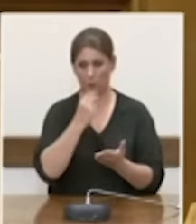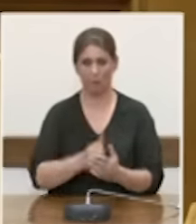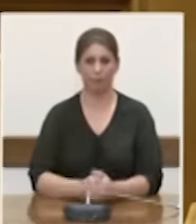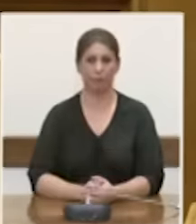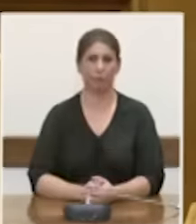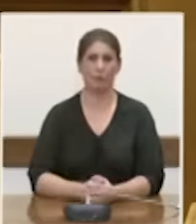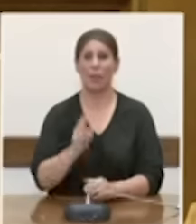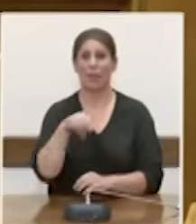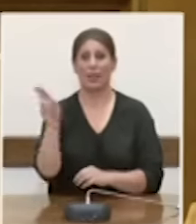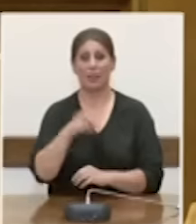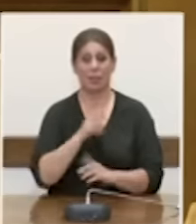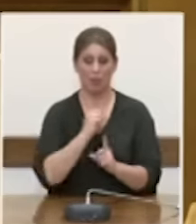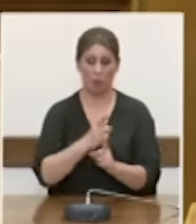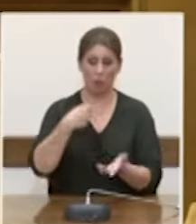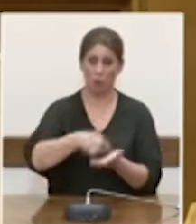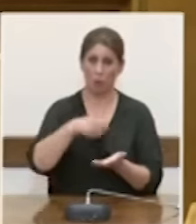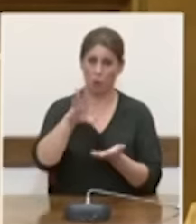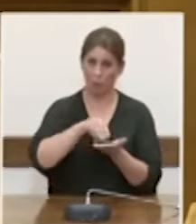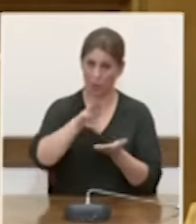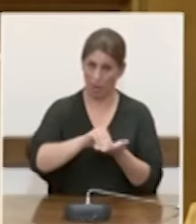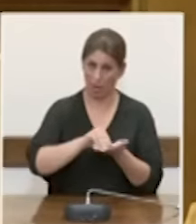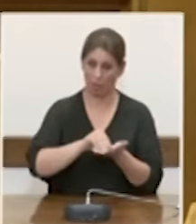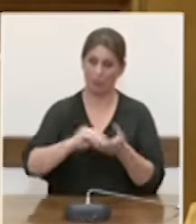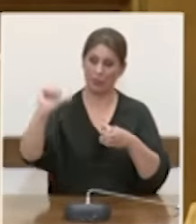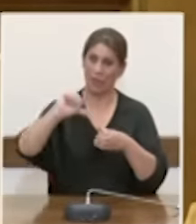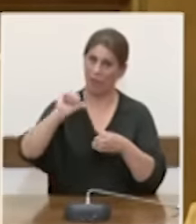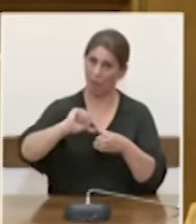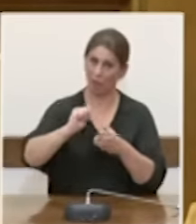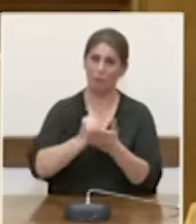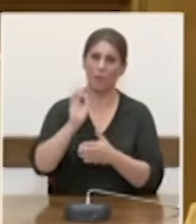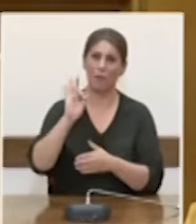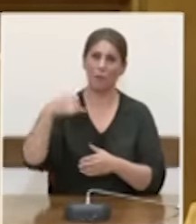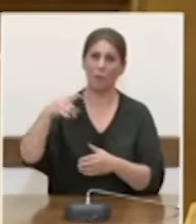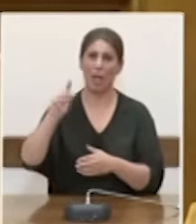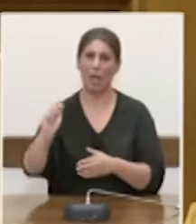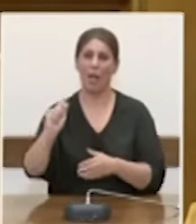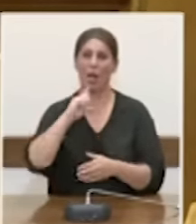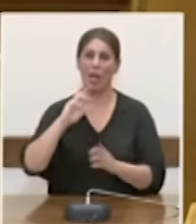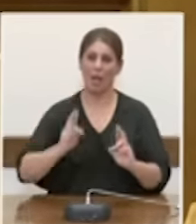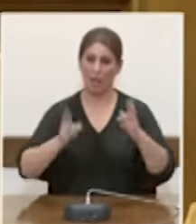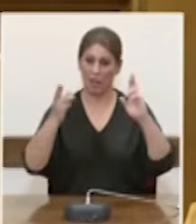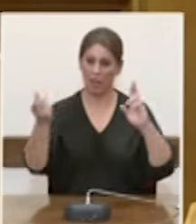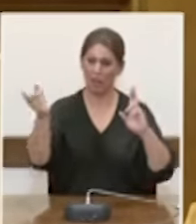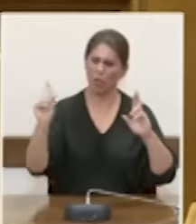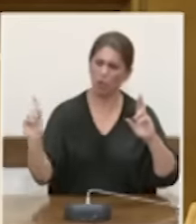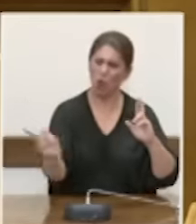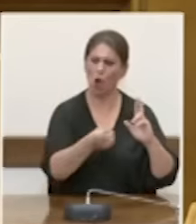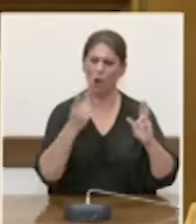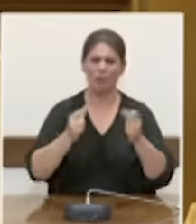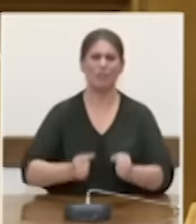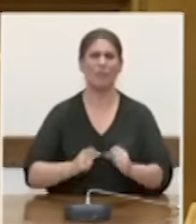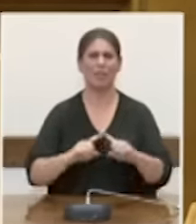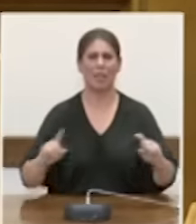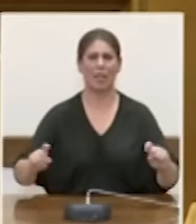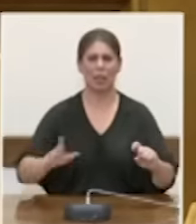κατάργηση του ειδικού φόρου κατανάλωσης στα καύσιμα, καθώς και του ΦΠΑ στην ενέργεια και σε όλα τα βασικά είδη πλατιάς